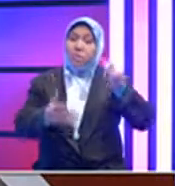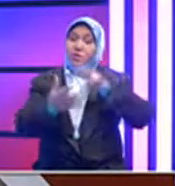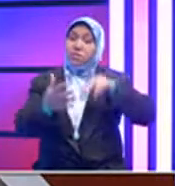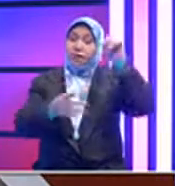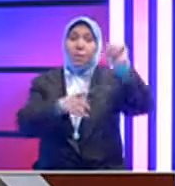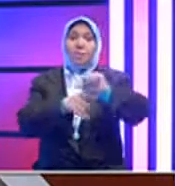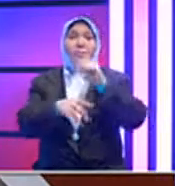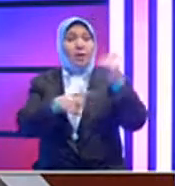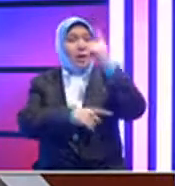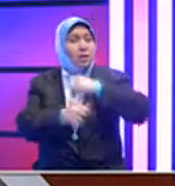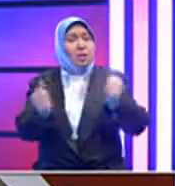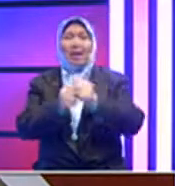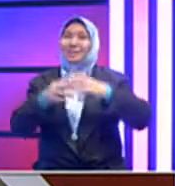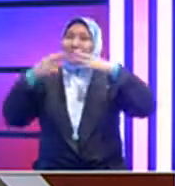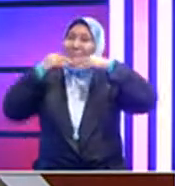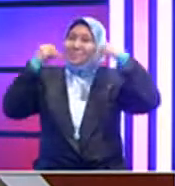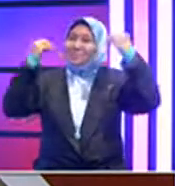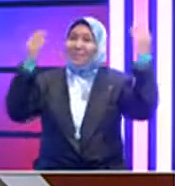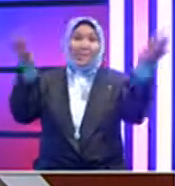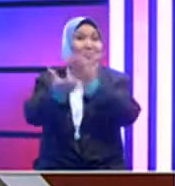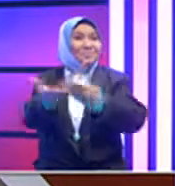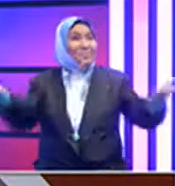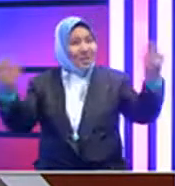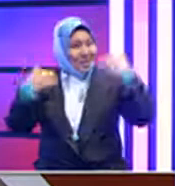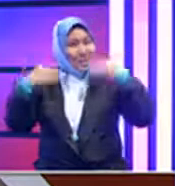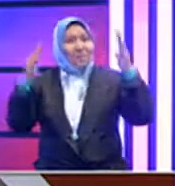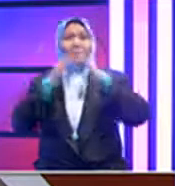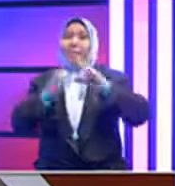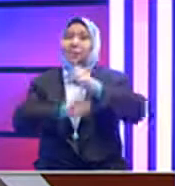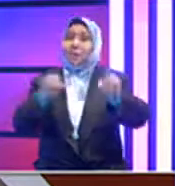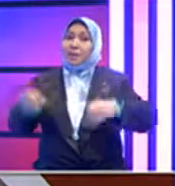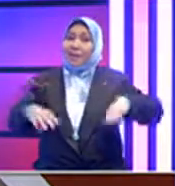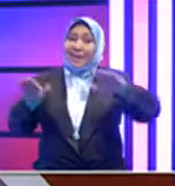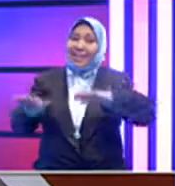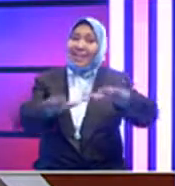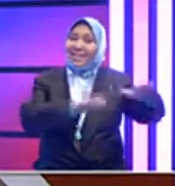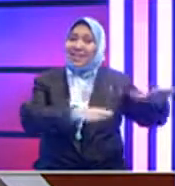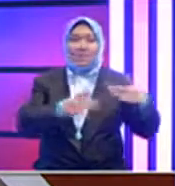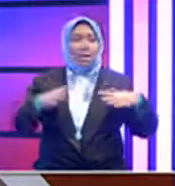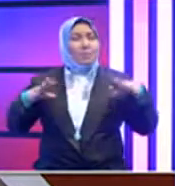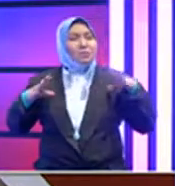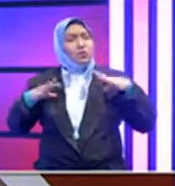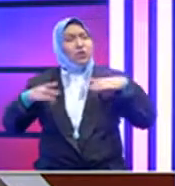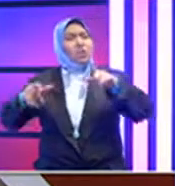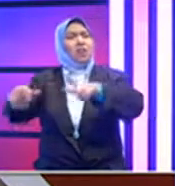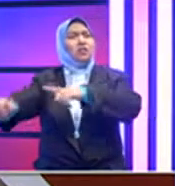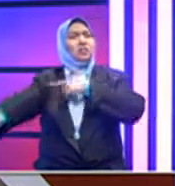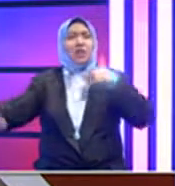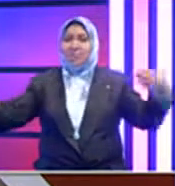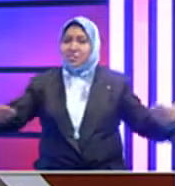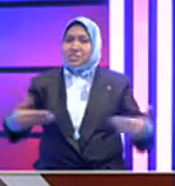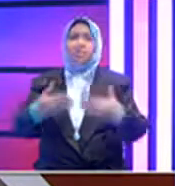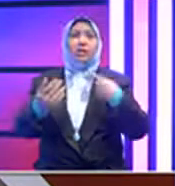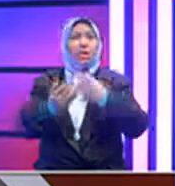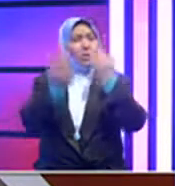pada hari ini dengan penuh ceria bersama dengan tontonan yang berada di rumah di pejabat adek-adek yang sedang bercuti yang panjang cuti disambung